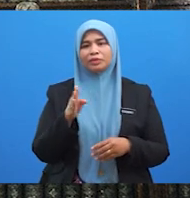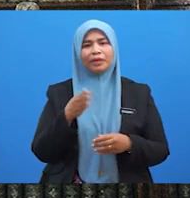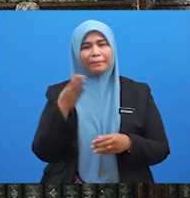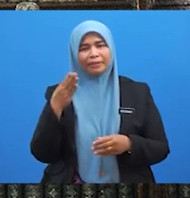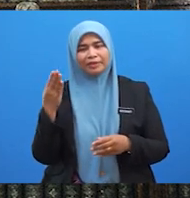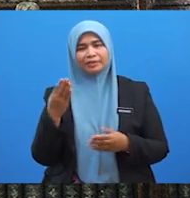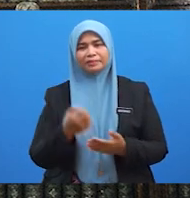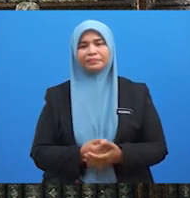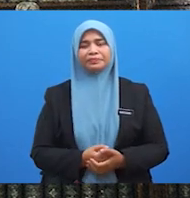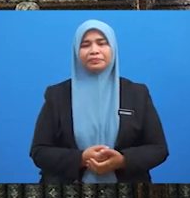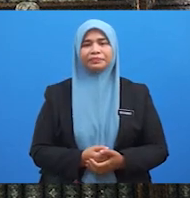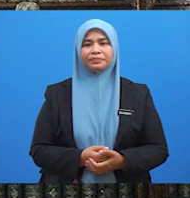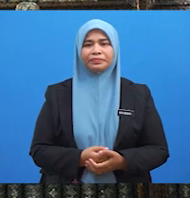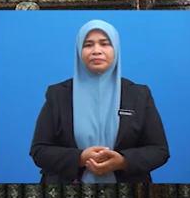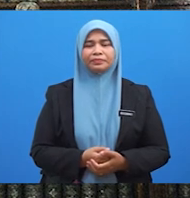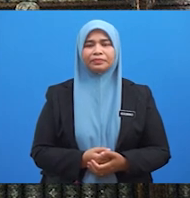biasa.